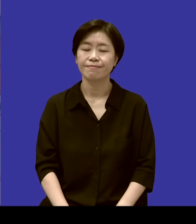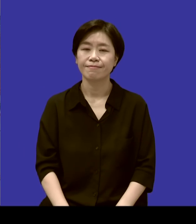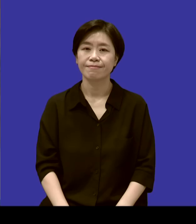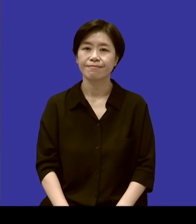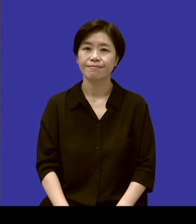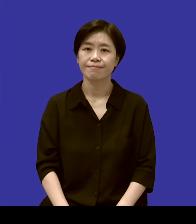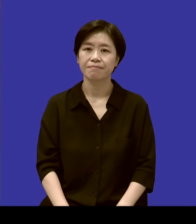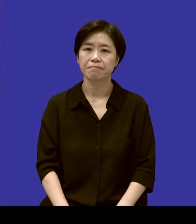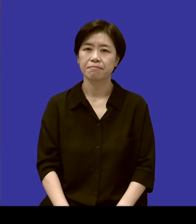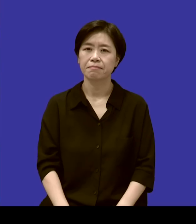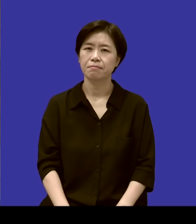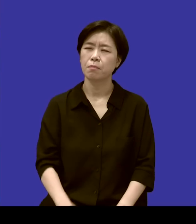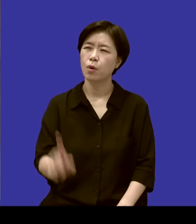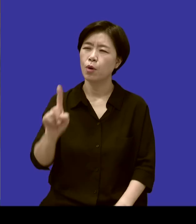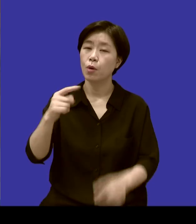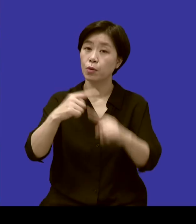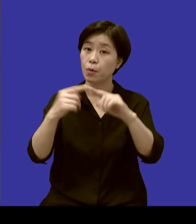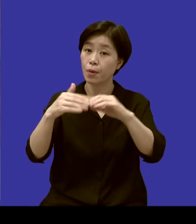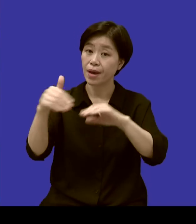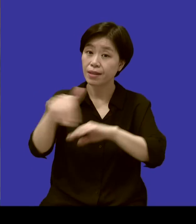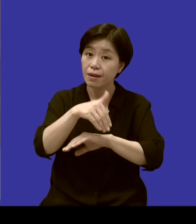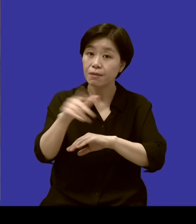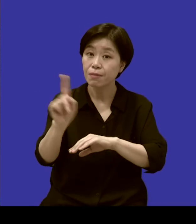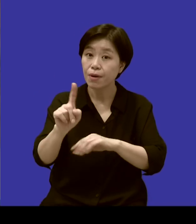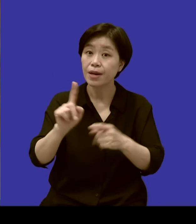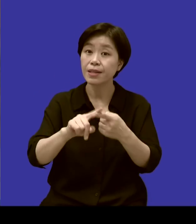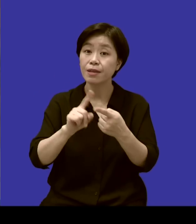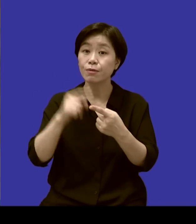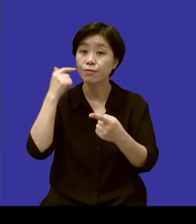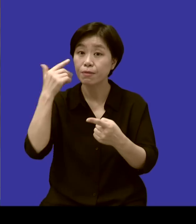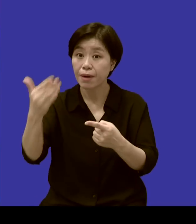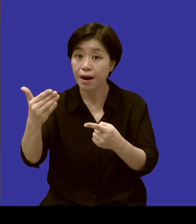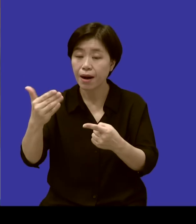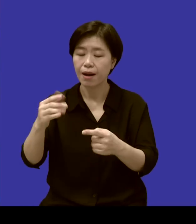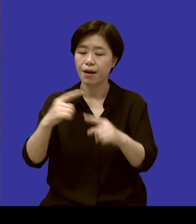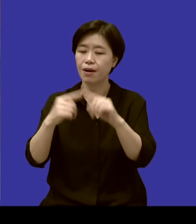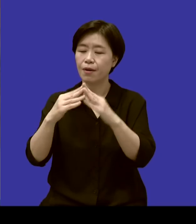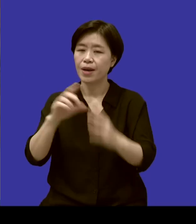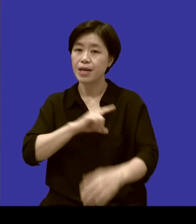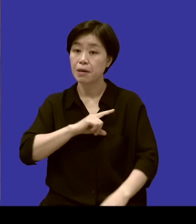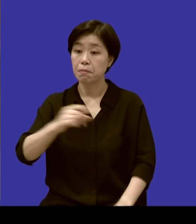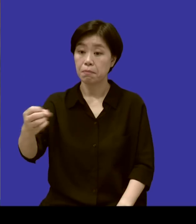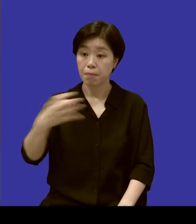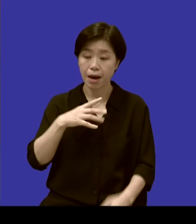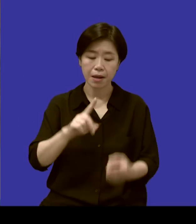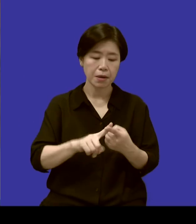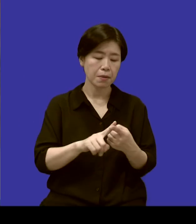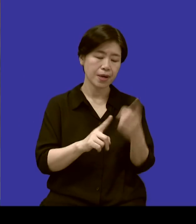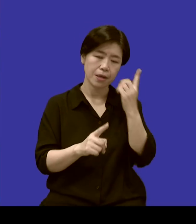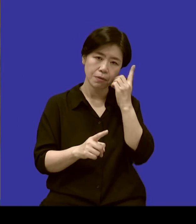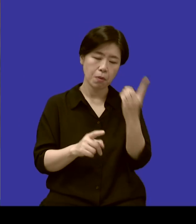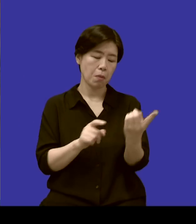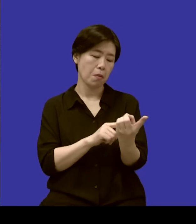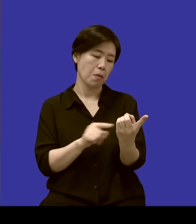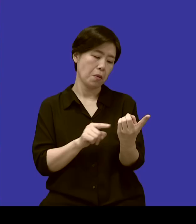만났더니 뭐 성결교회, 감리교회, 장로교회 분들이에요. 그래서 교회 검색해 보니까 건강한 교회예요. 그래서 이제